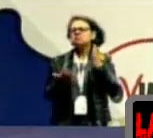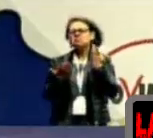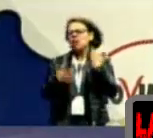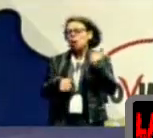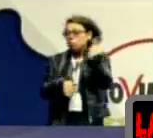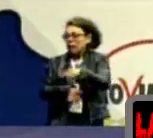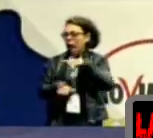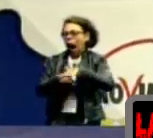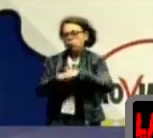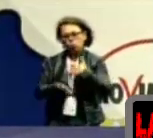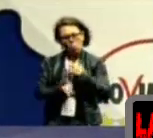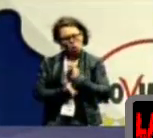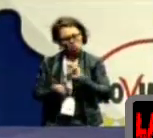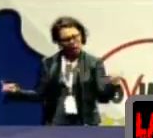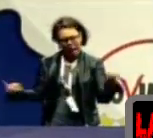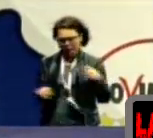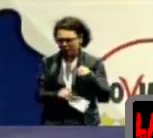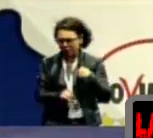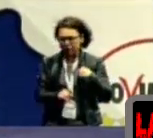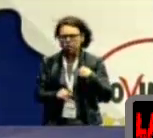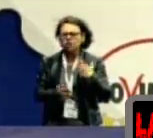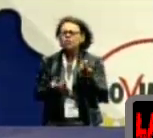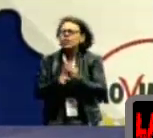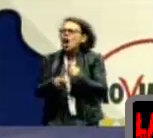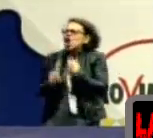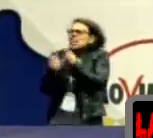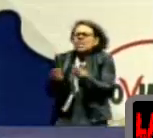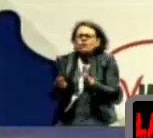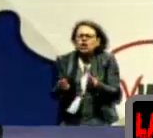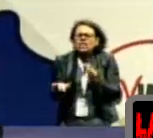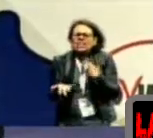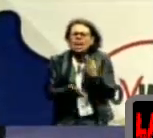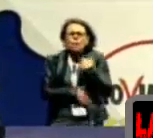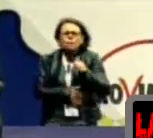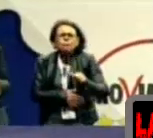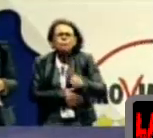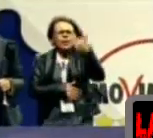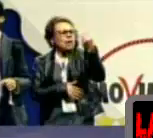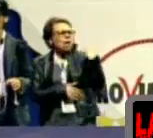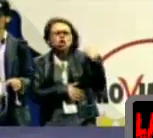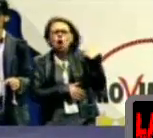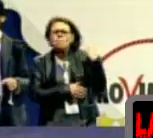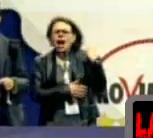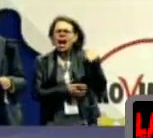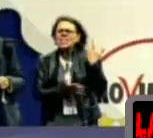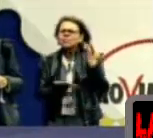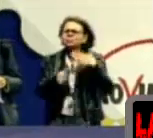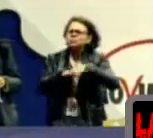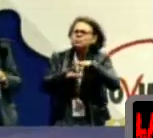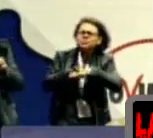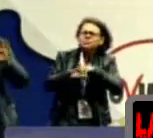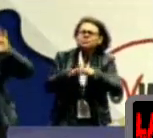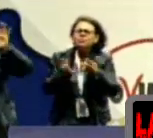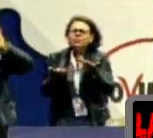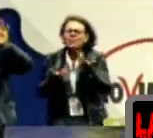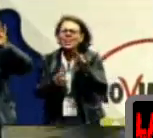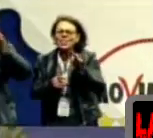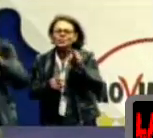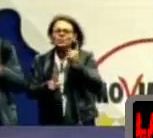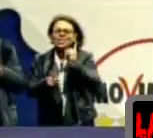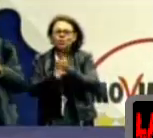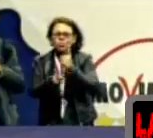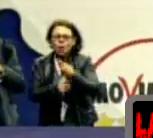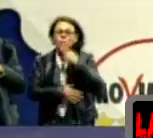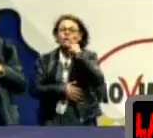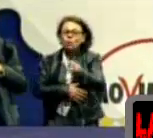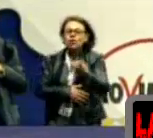dire in questo momento la domanda la prima domanda che ci viene fatta ed è giusto che vi rispondiamo in questa domanda è Cosa avete